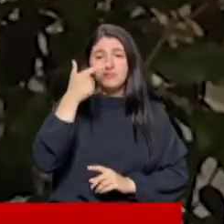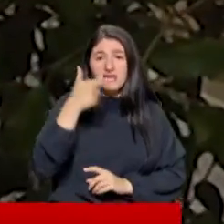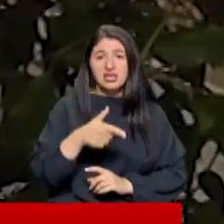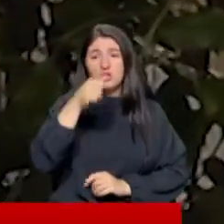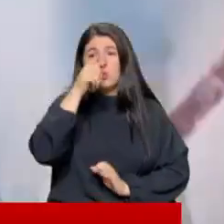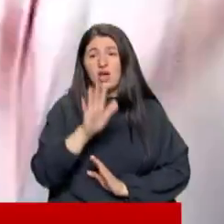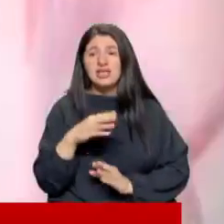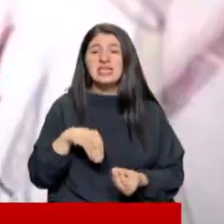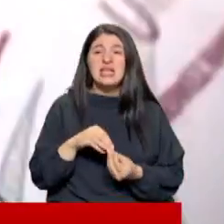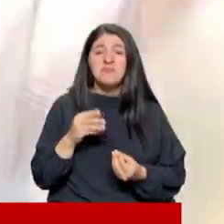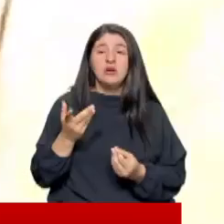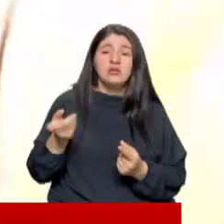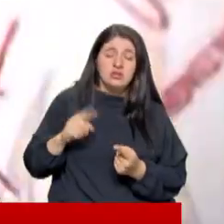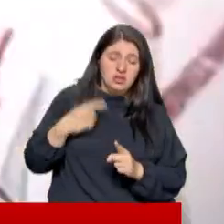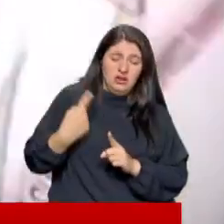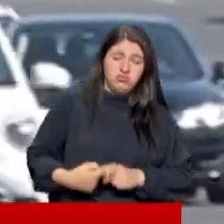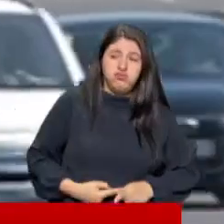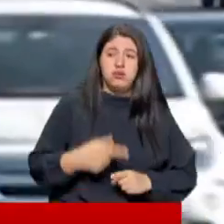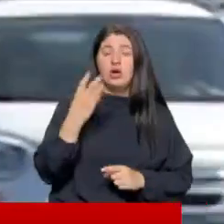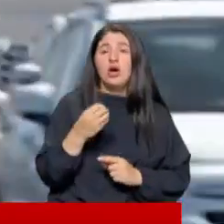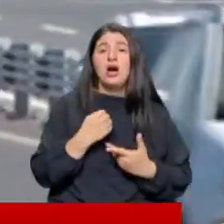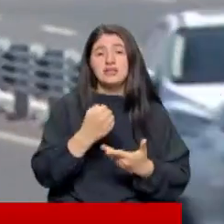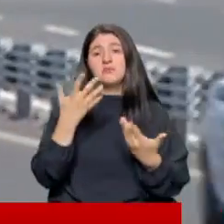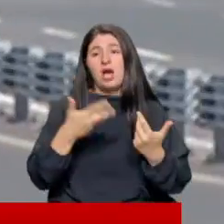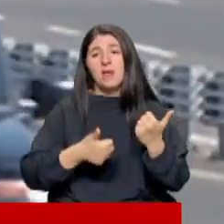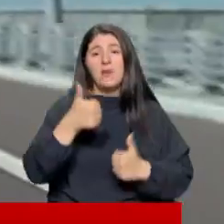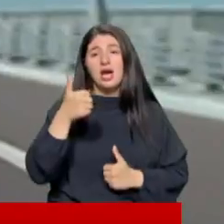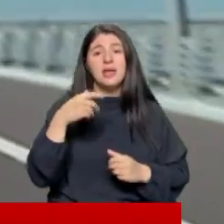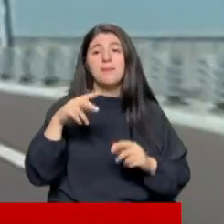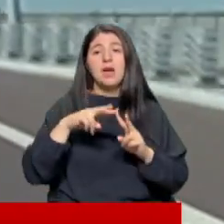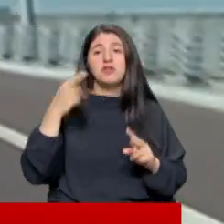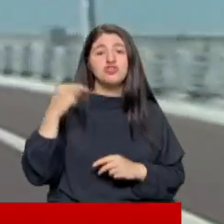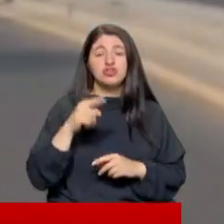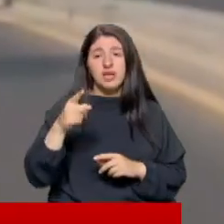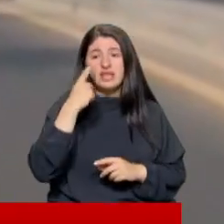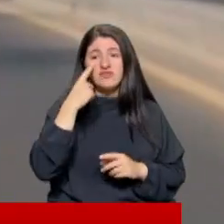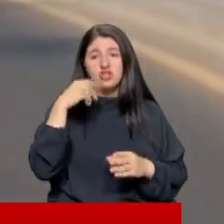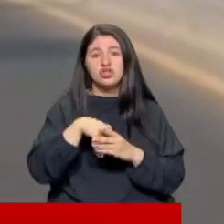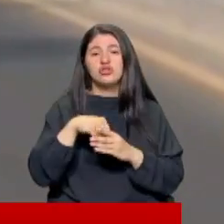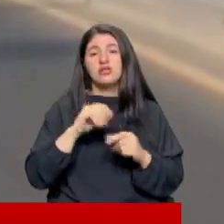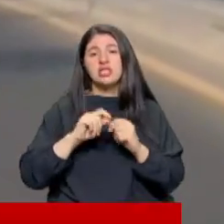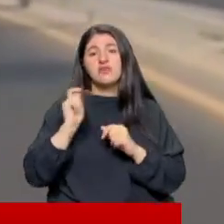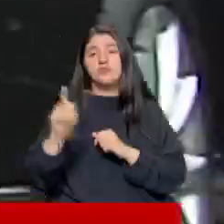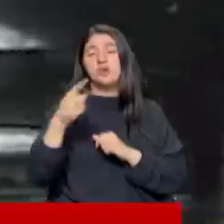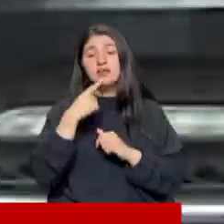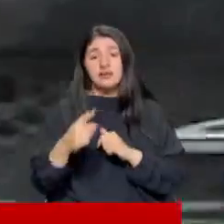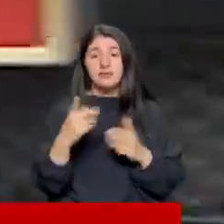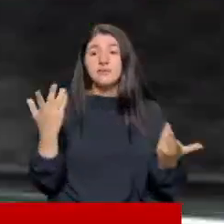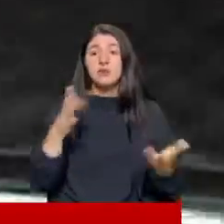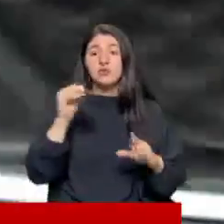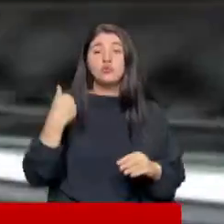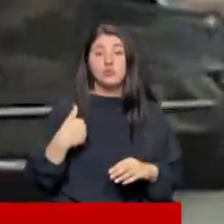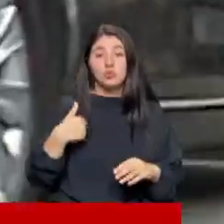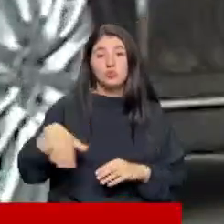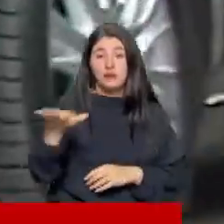akaryakıttan doğalgaza zamlar üst üste gelirken Hazine ve Maliye Bakanı Mehmet Şimşek kamuda tasarruf edecek dedi. Tüm kamu